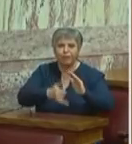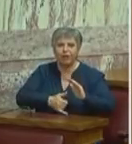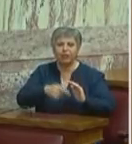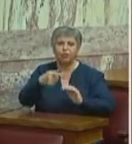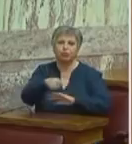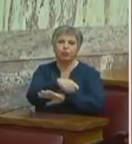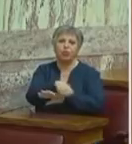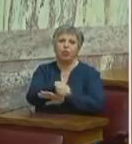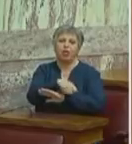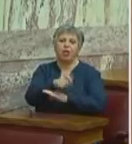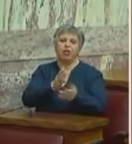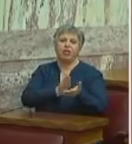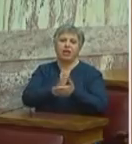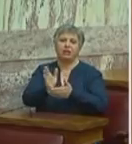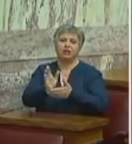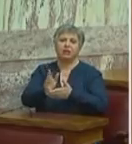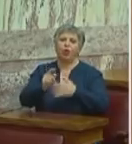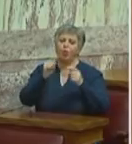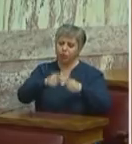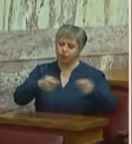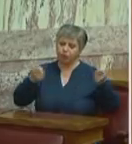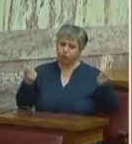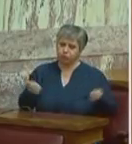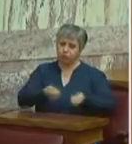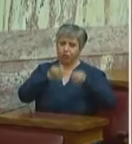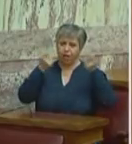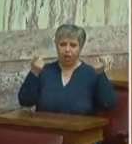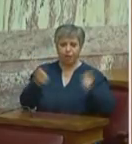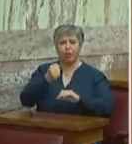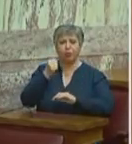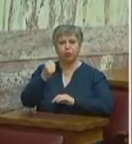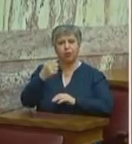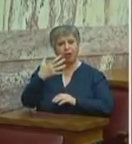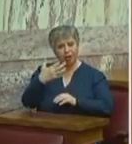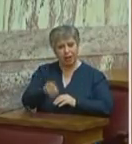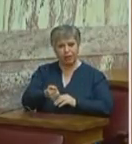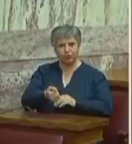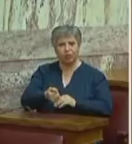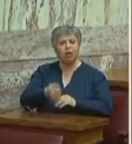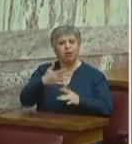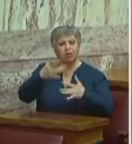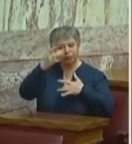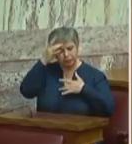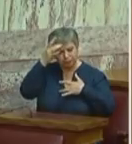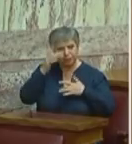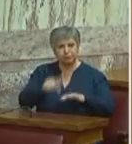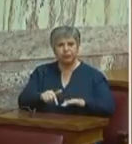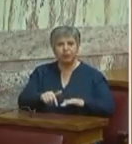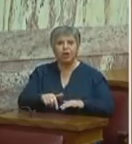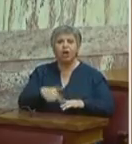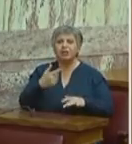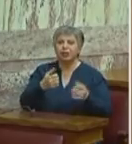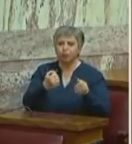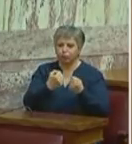οποίες με υψηλό αίσθημα επαγγελματισμού, ευσυνειδησίας και σε συνθήκες απόλυτης